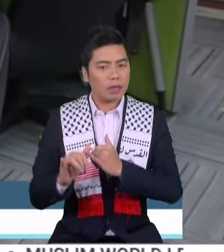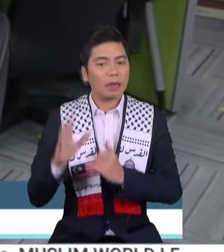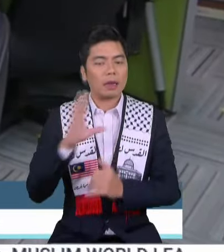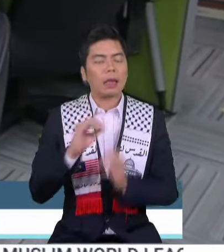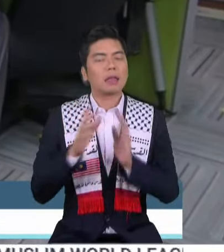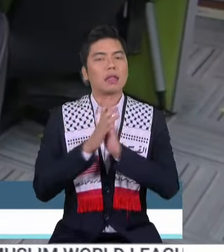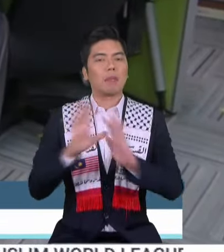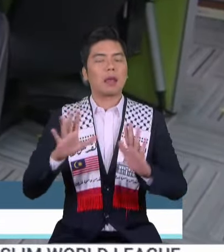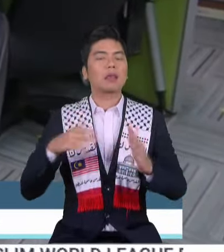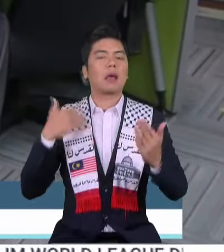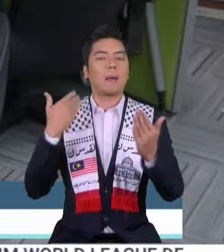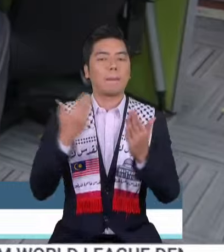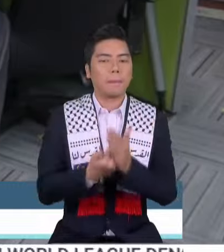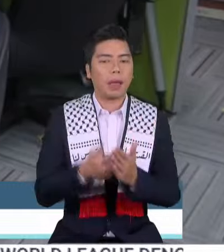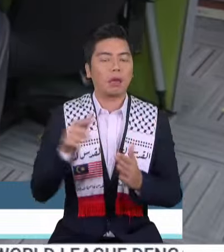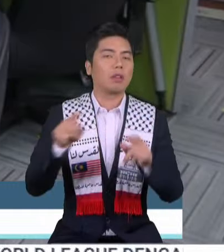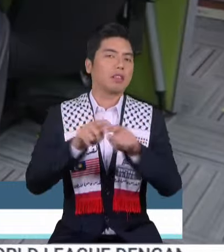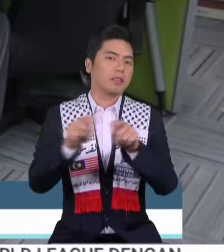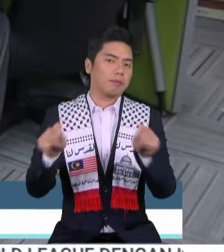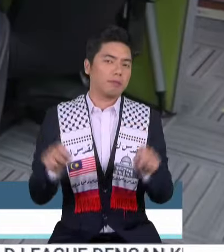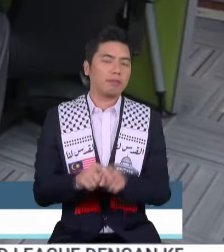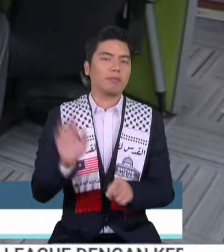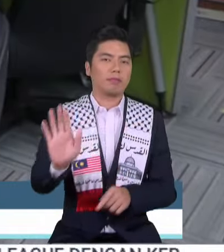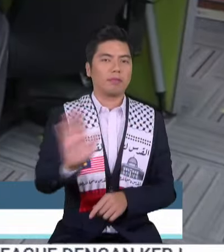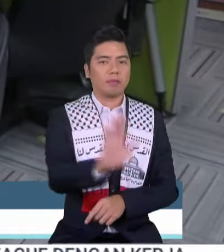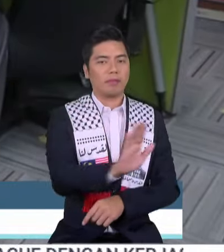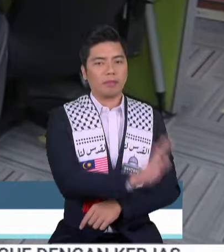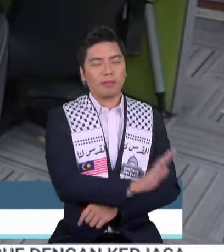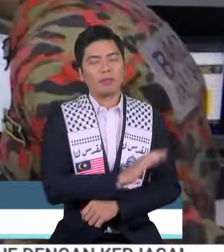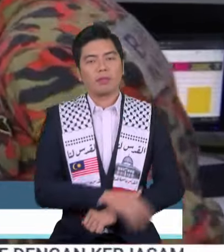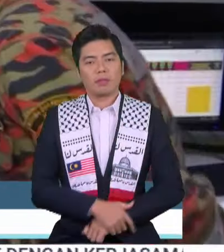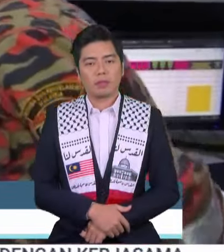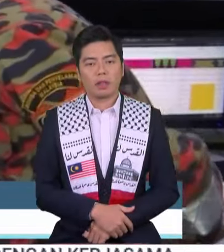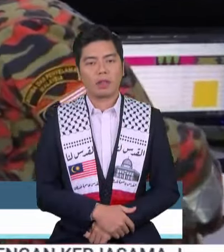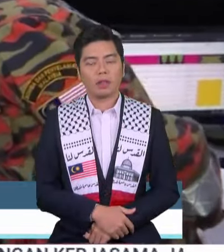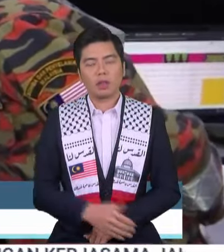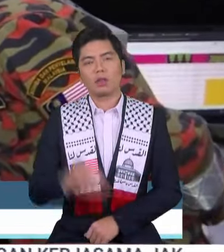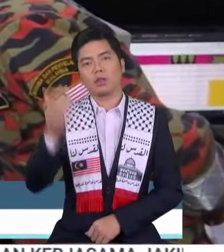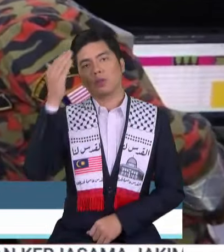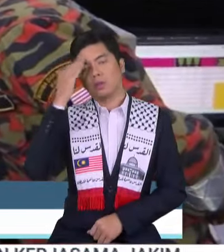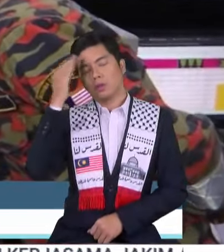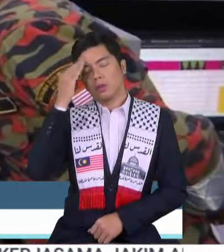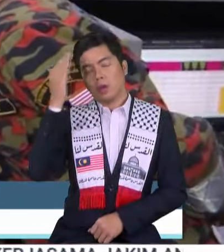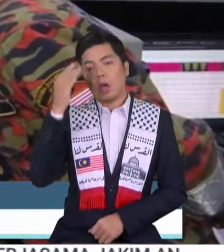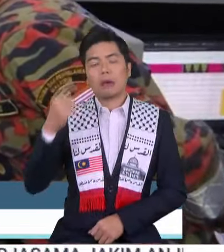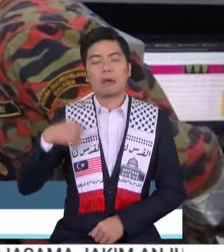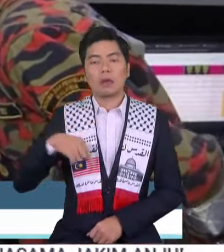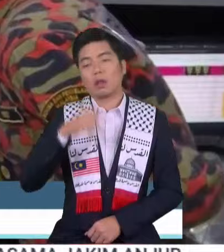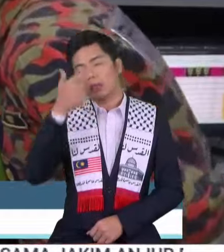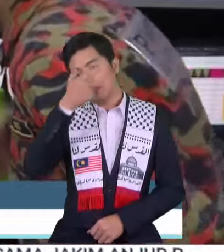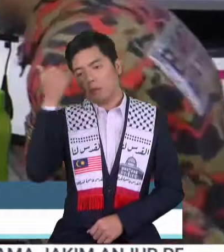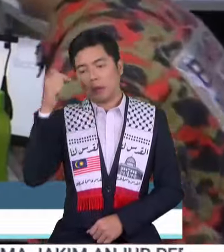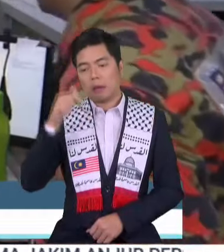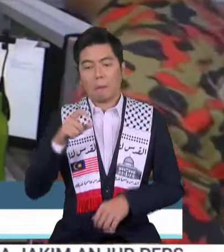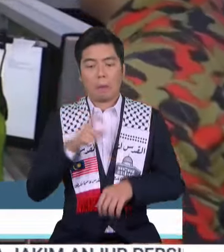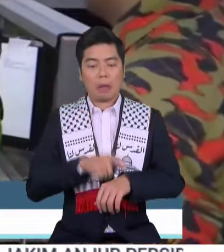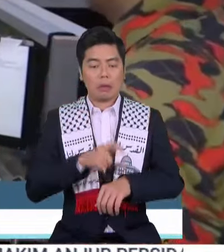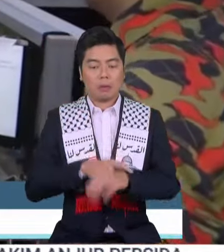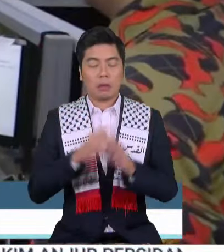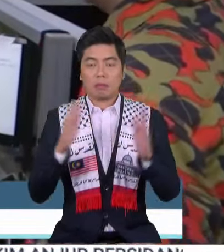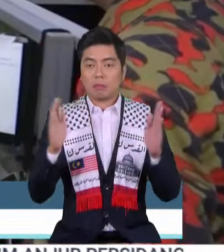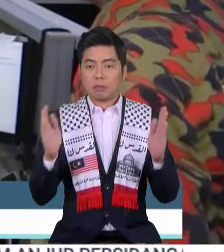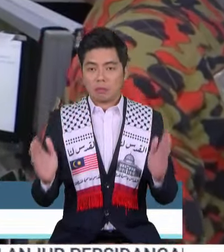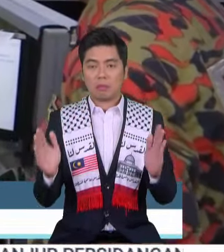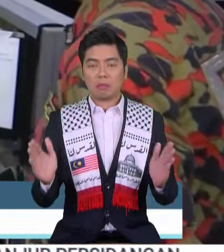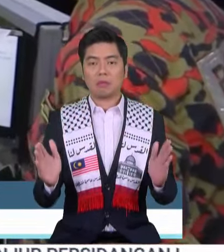selamat sampailah ke destinasi masing-masing. Okay. Jadi syukur Alhamdulillah juga kita pun sepanjang tempoh masa ini,